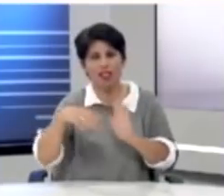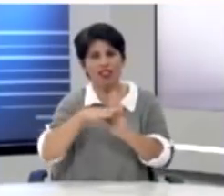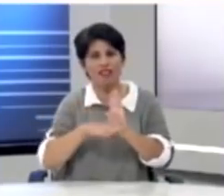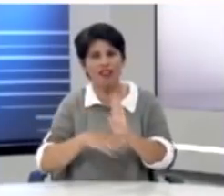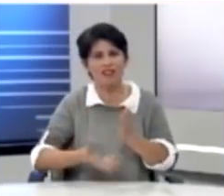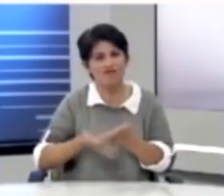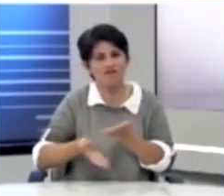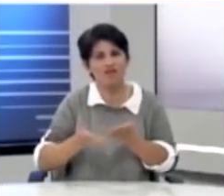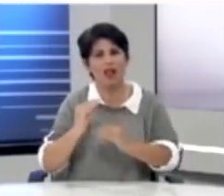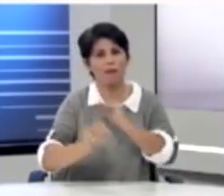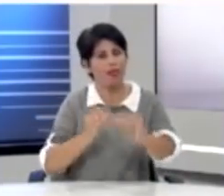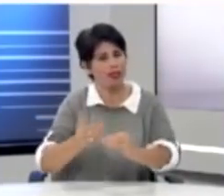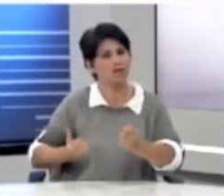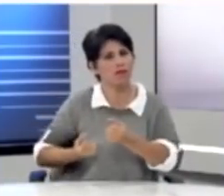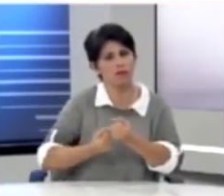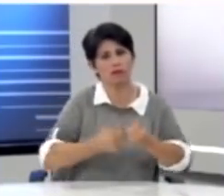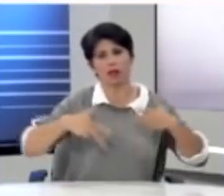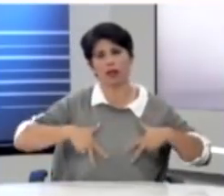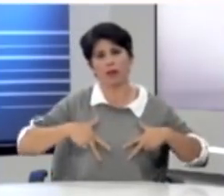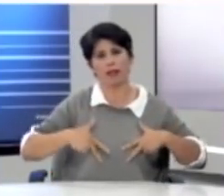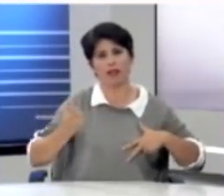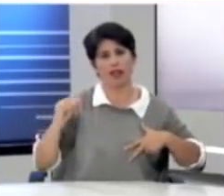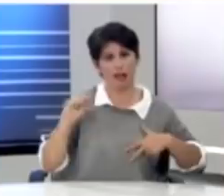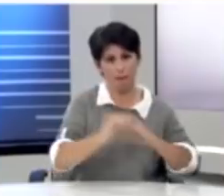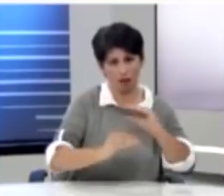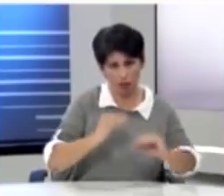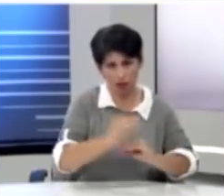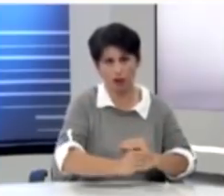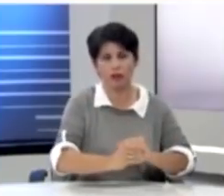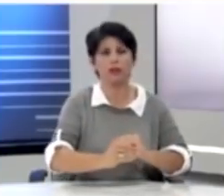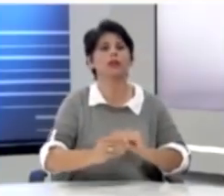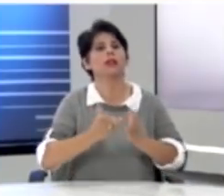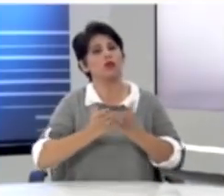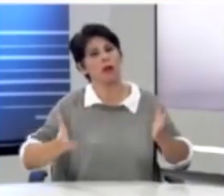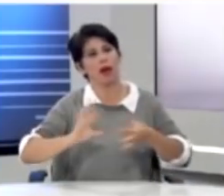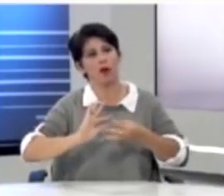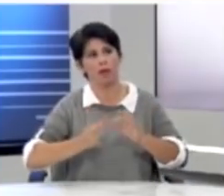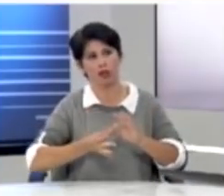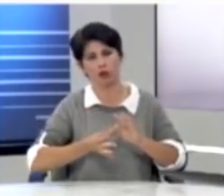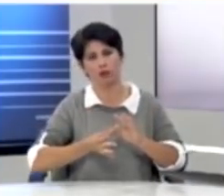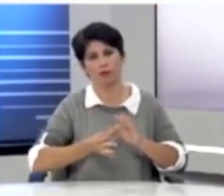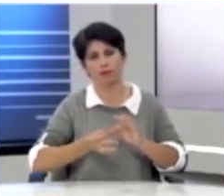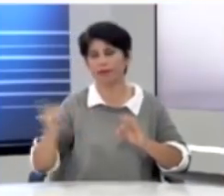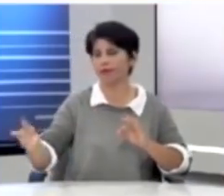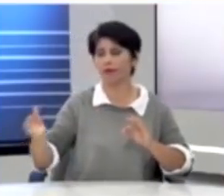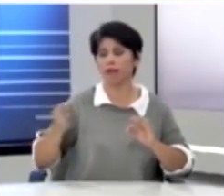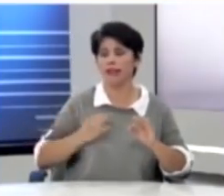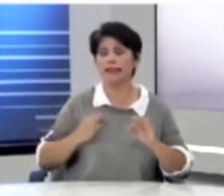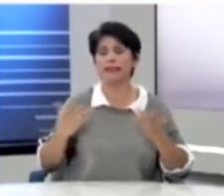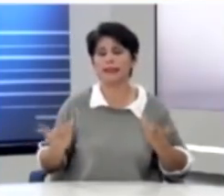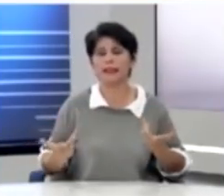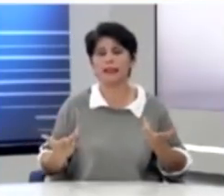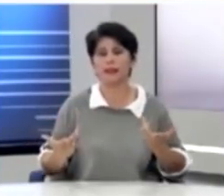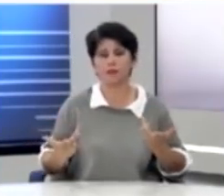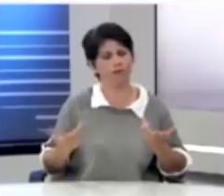επενδύσεις, ενισχύουν την κρατική χρηματοδότηση προς μεγάλους ομίλους. Μας λέτε